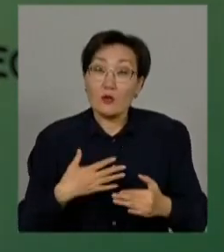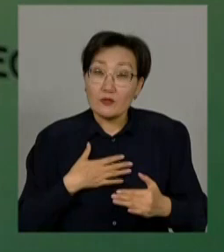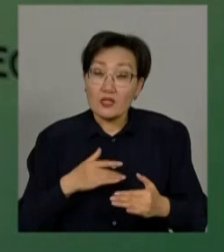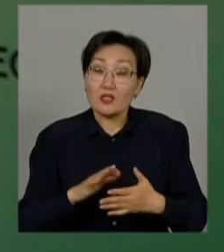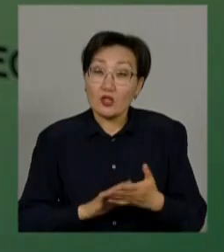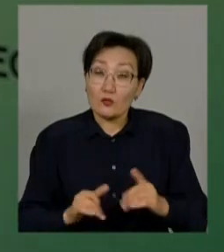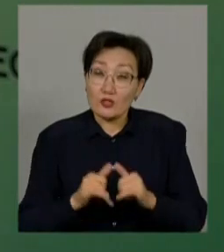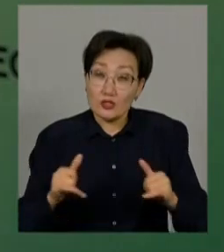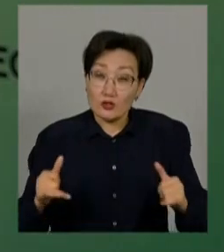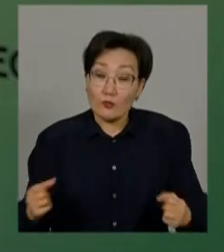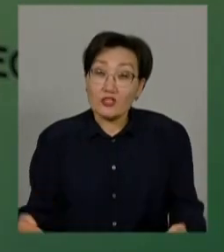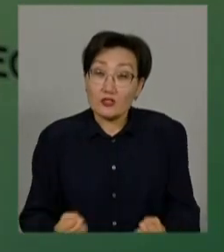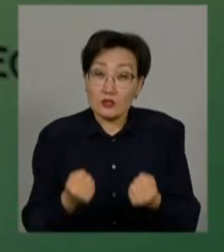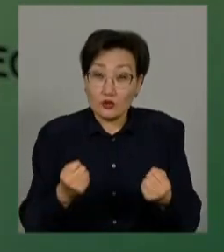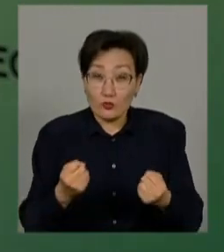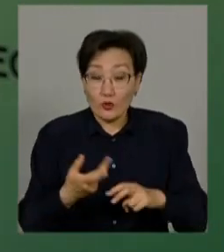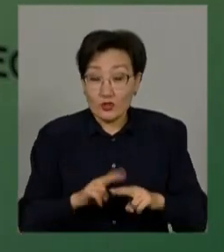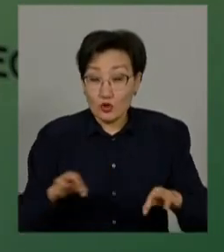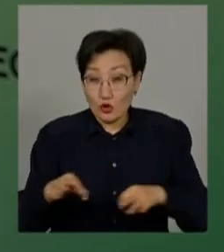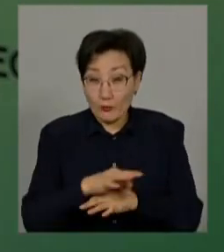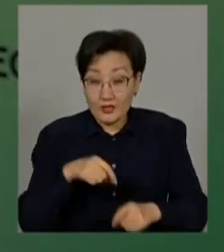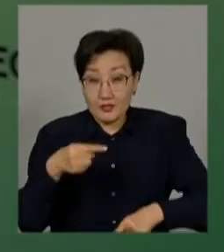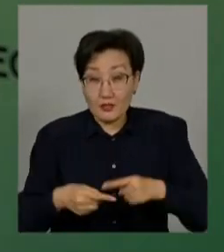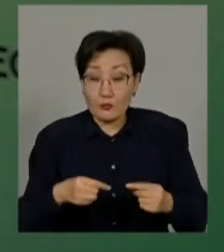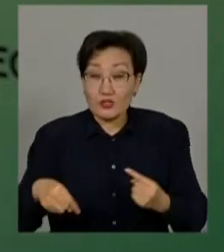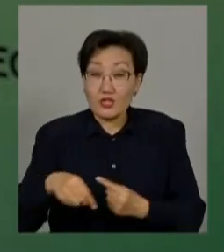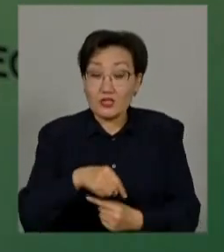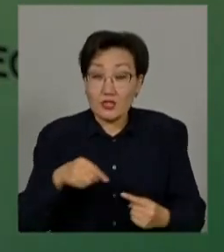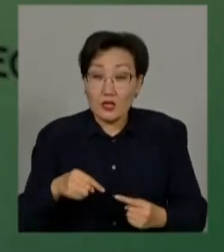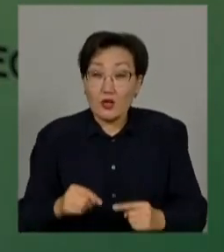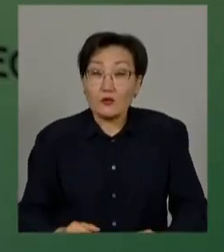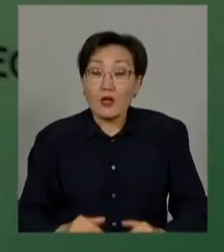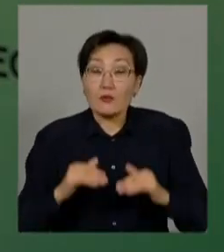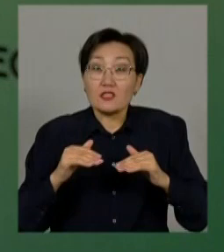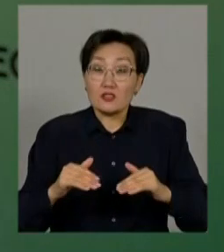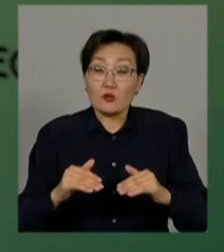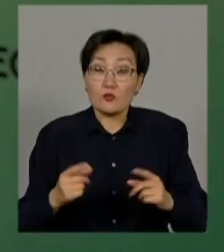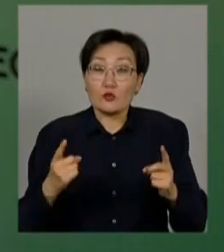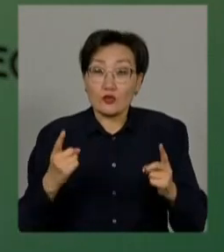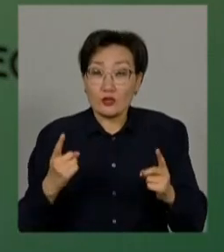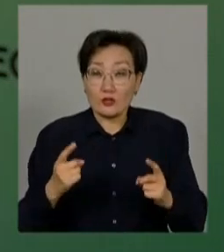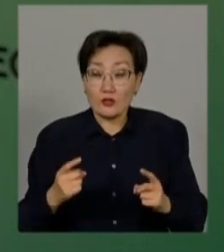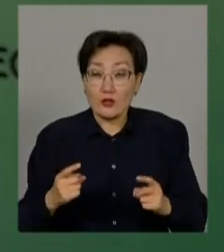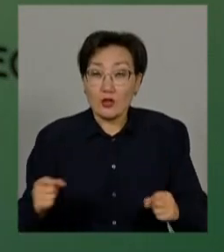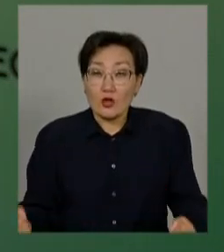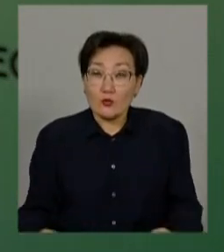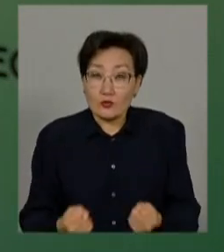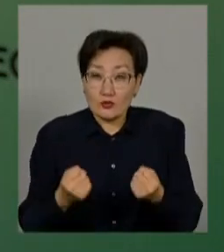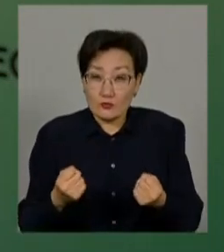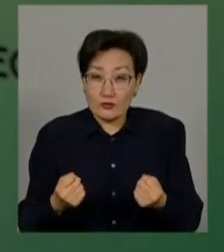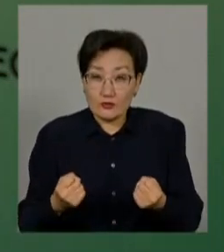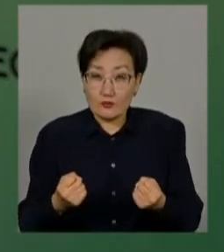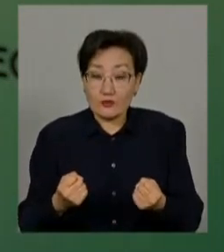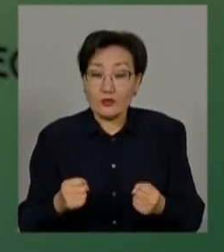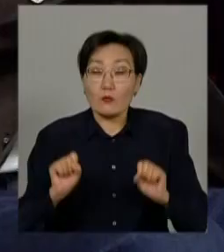жүруімізге шабыт беріп, осы жоба арқылы кәсібімізді тағы да бір деңгейге көтеруіне үлкен бір бастама және үлкен бір